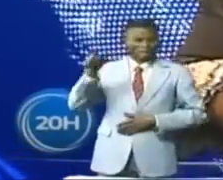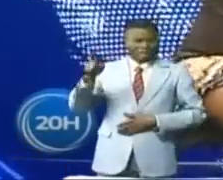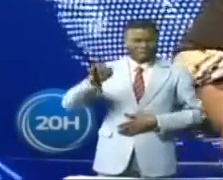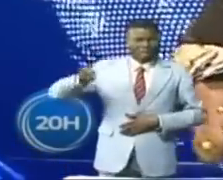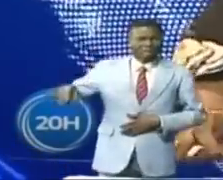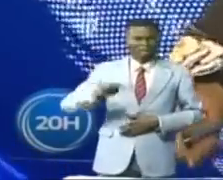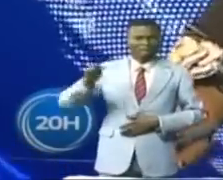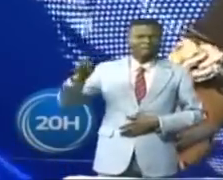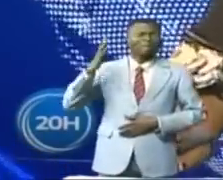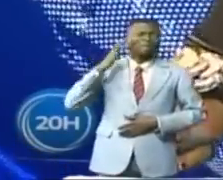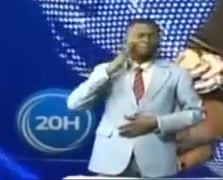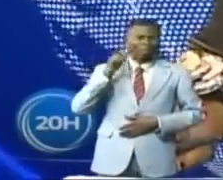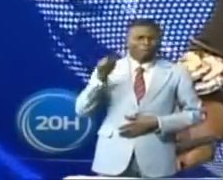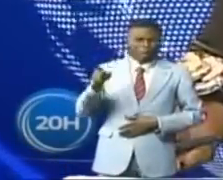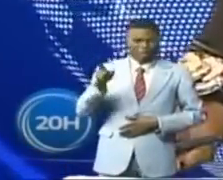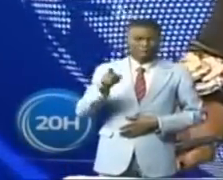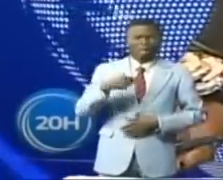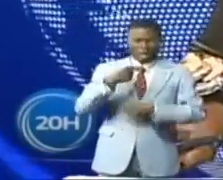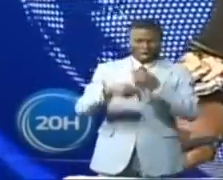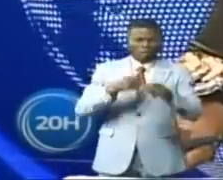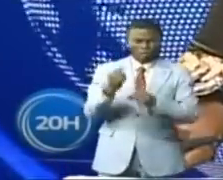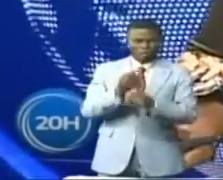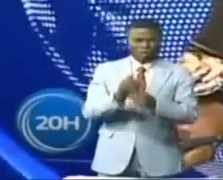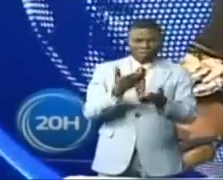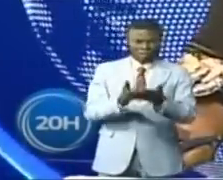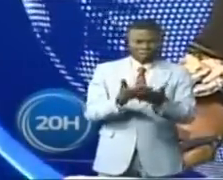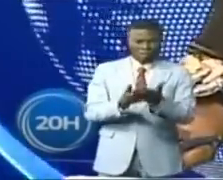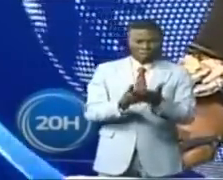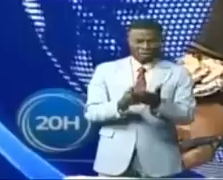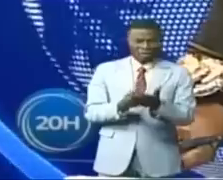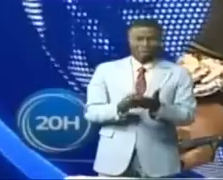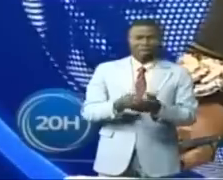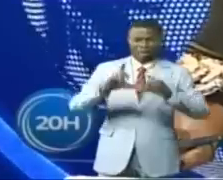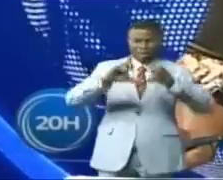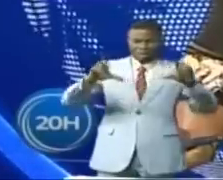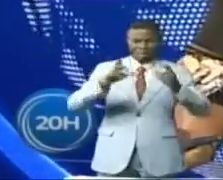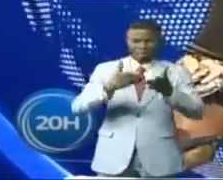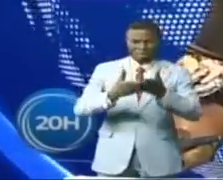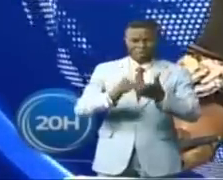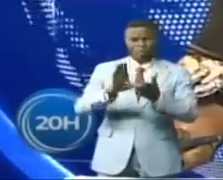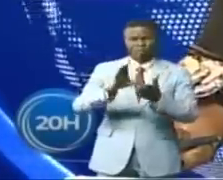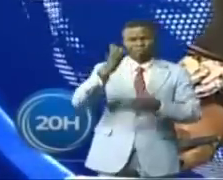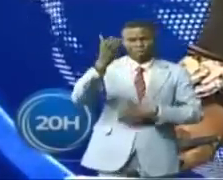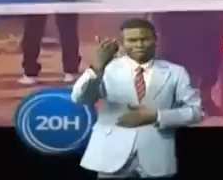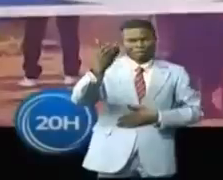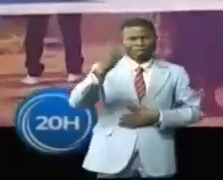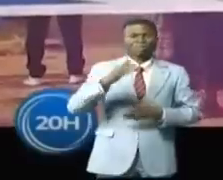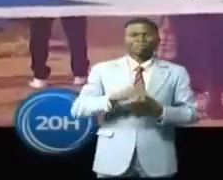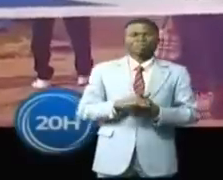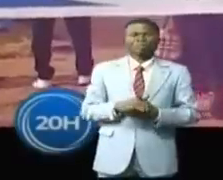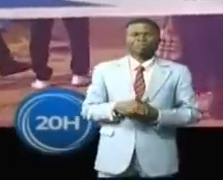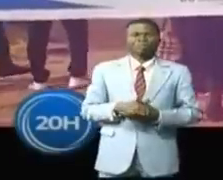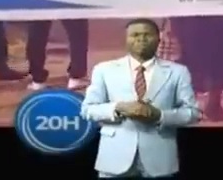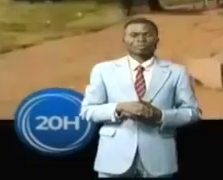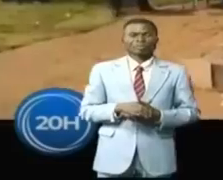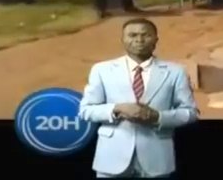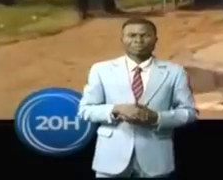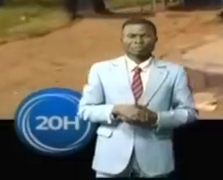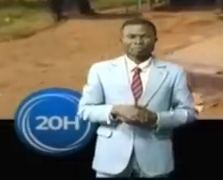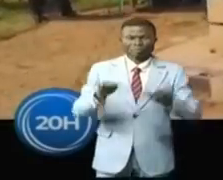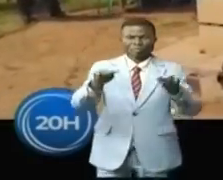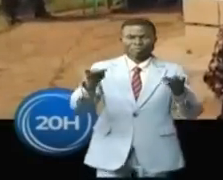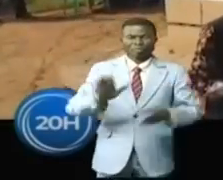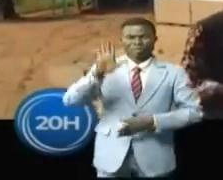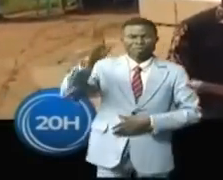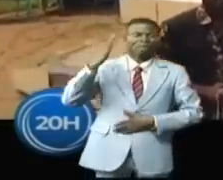Jean-Marie Petit-Petit, qui a lancé cette opération de la Dégercoi. C'est un reportage de Cédric Kenina. C'est à la place des 5